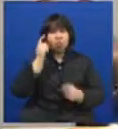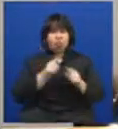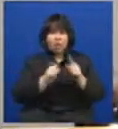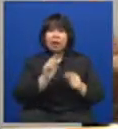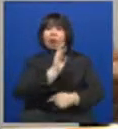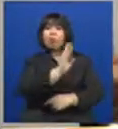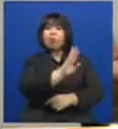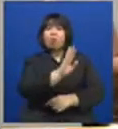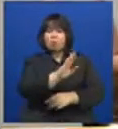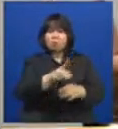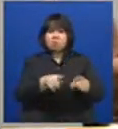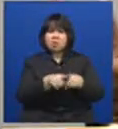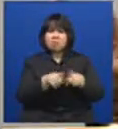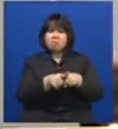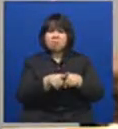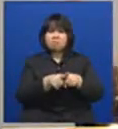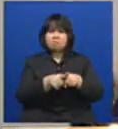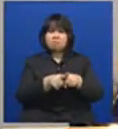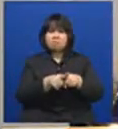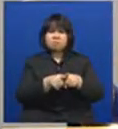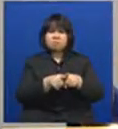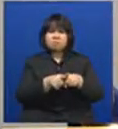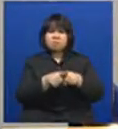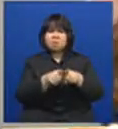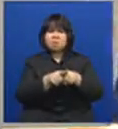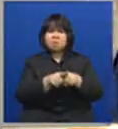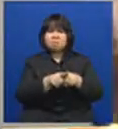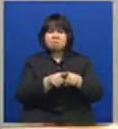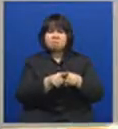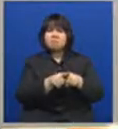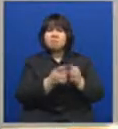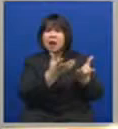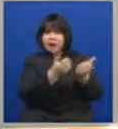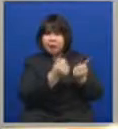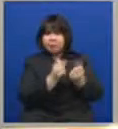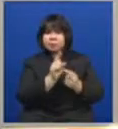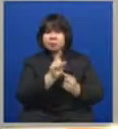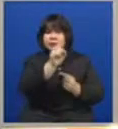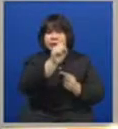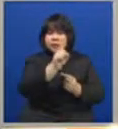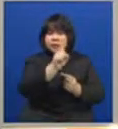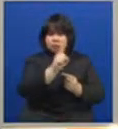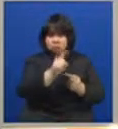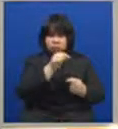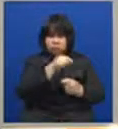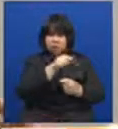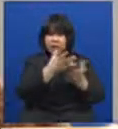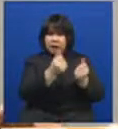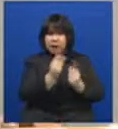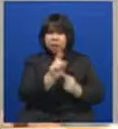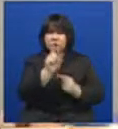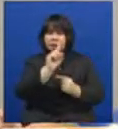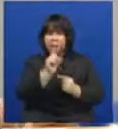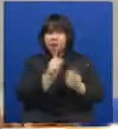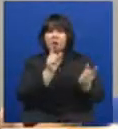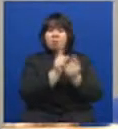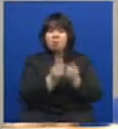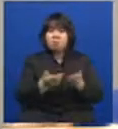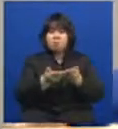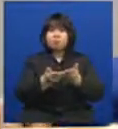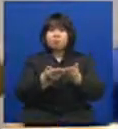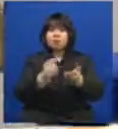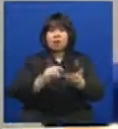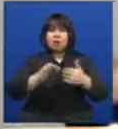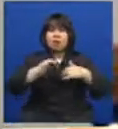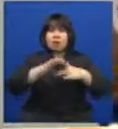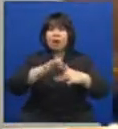เหมือนกันว่าพื้นที่ตรงนั้นเป็นพื้นที่เขาเรียกเชลเตอร์แบบรองรับระยะที่หนึ่งก็คือเจอในทะเลก็ไปรับประ